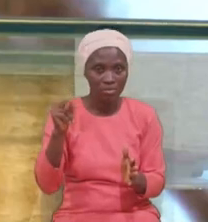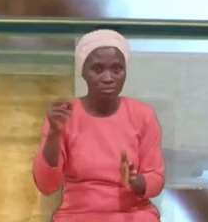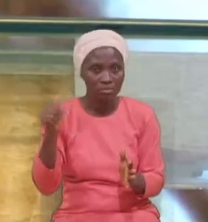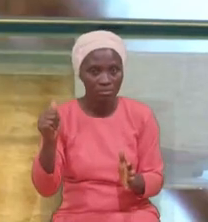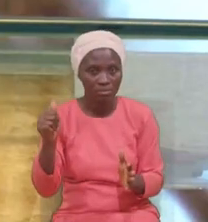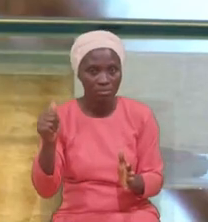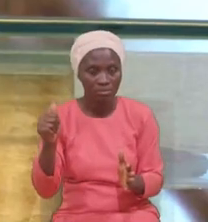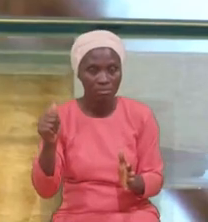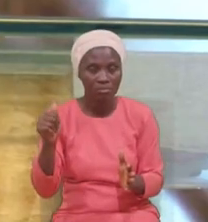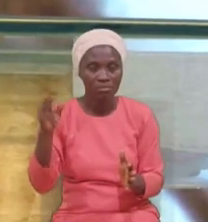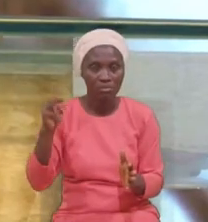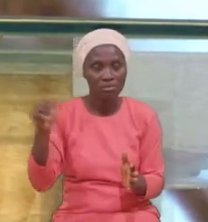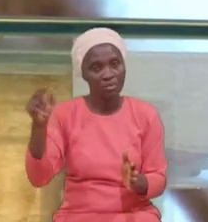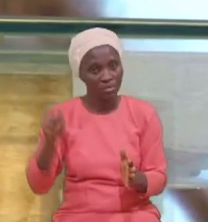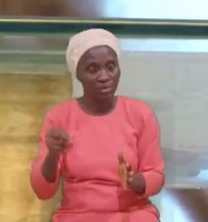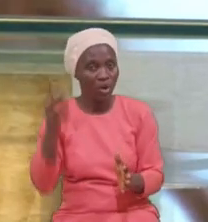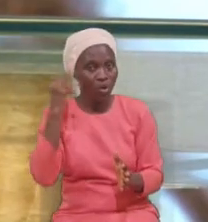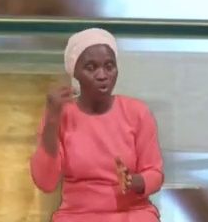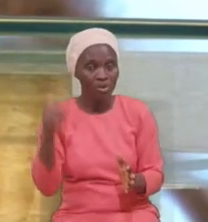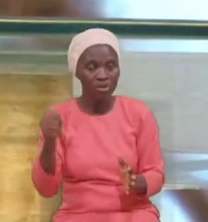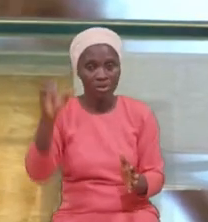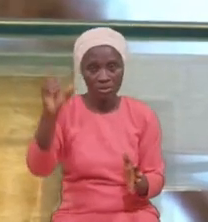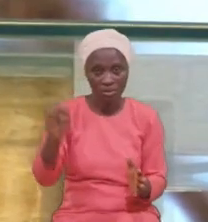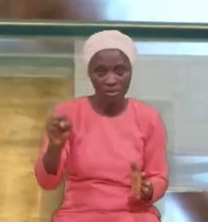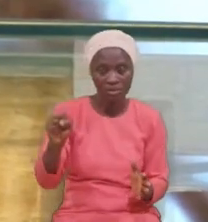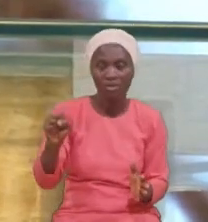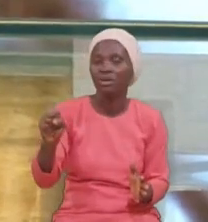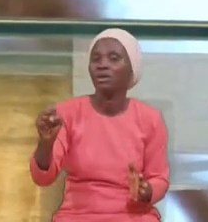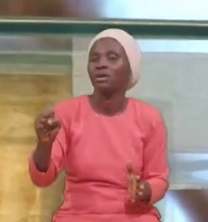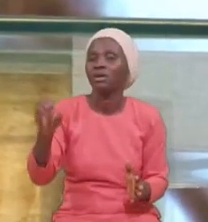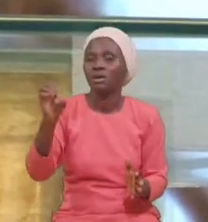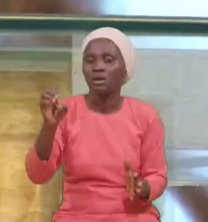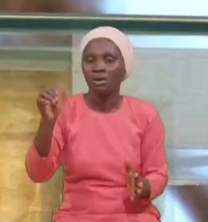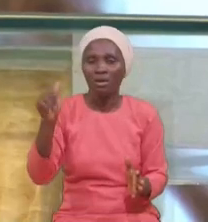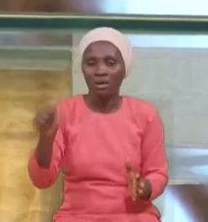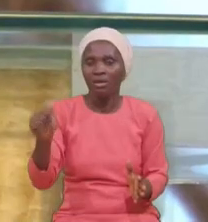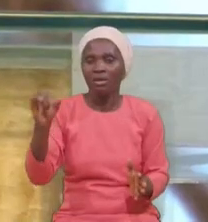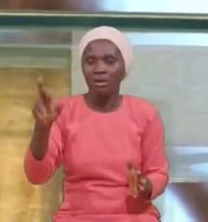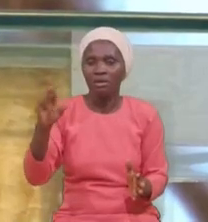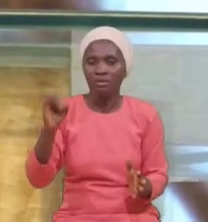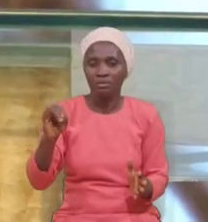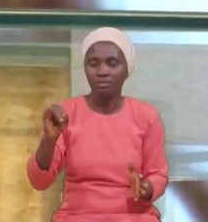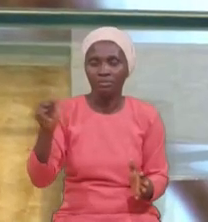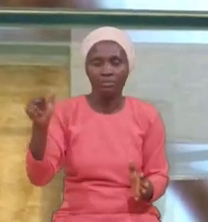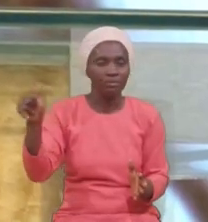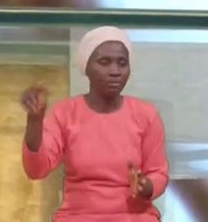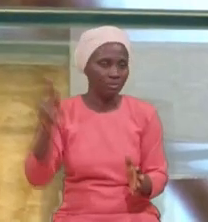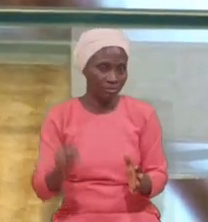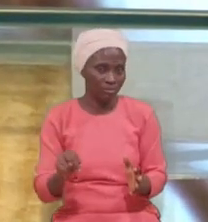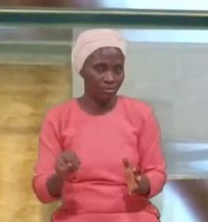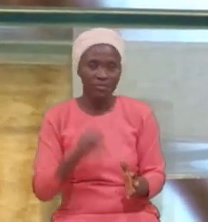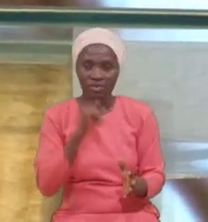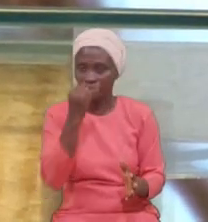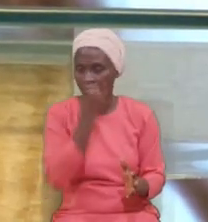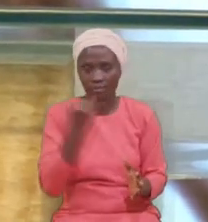cela, c'est Naaman. Naaman était un Syrien, n'était pas israélite. Lorsque Naaman était purifié, il n'était